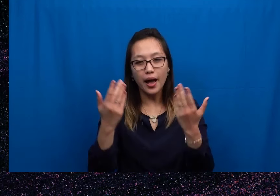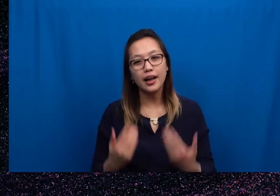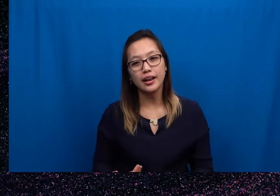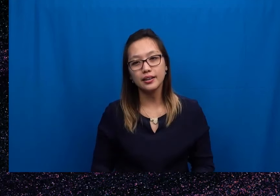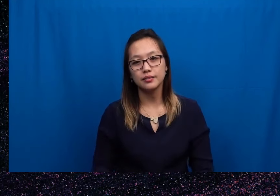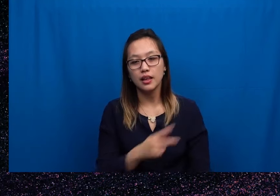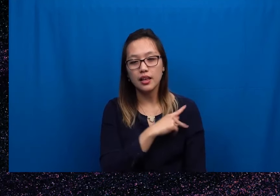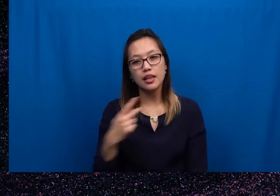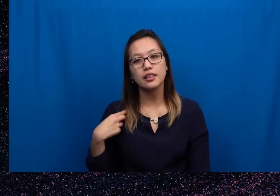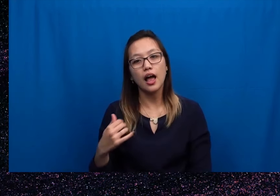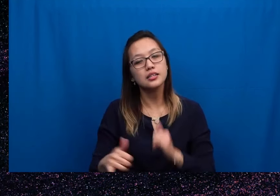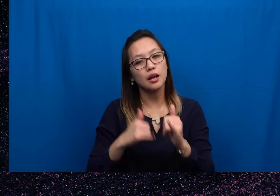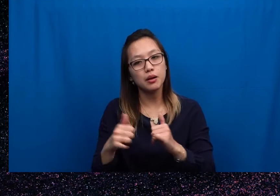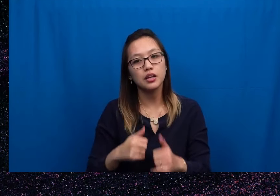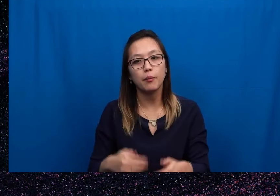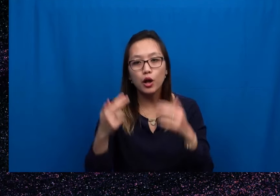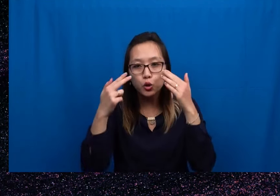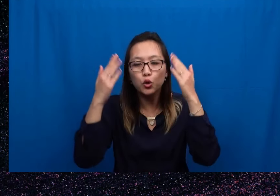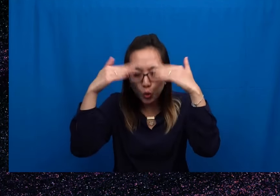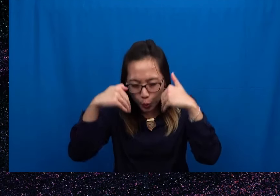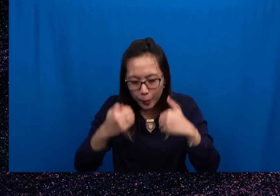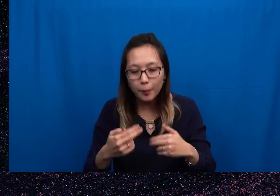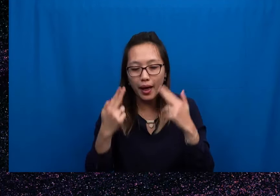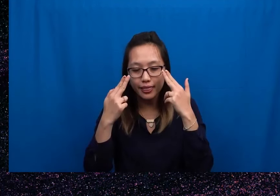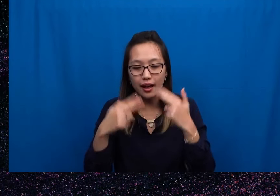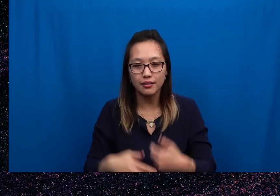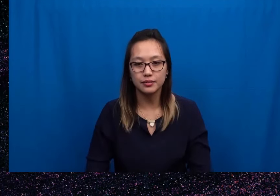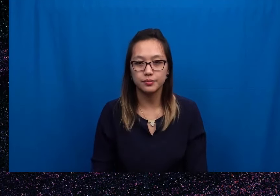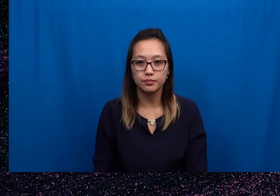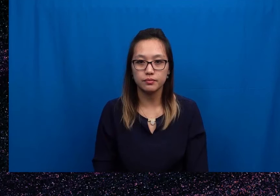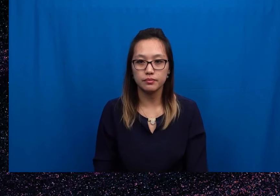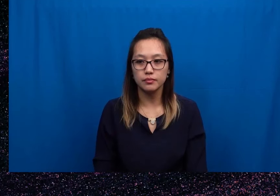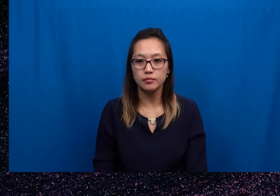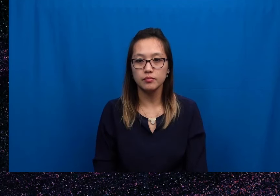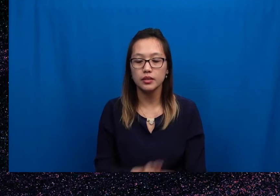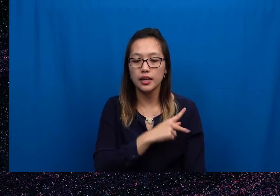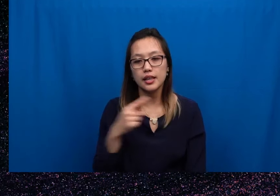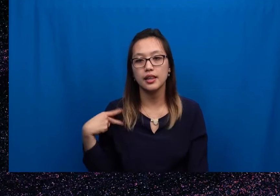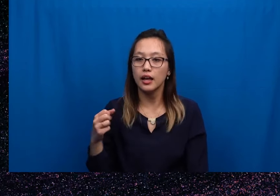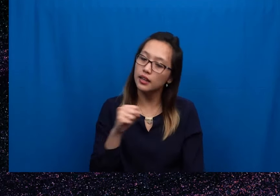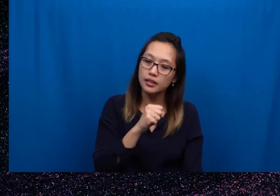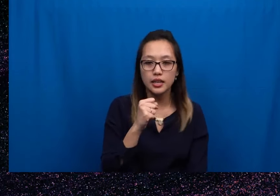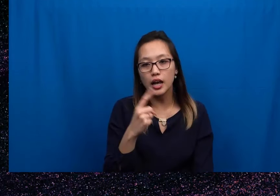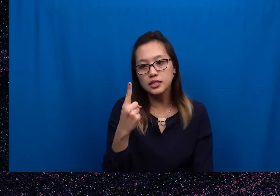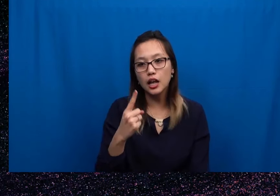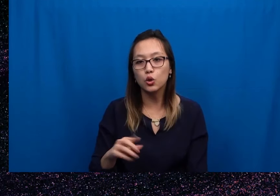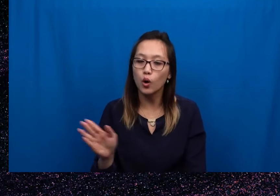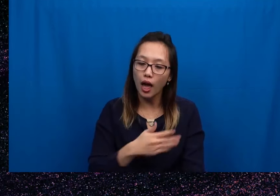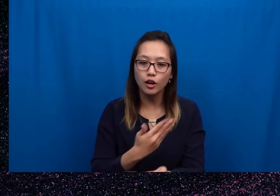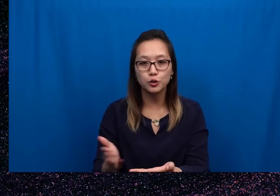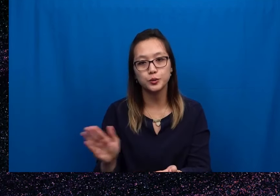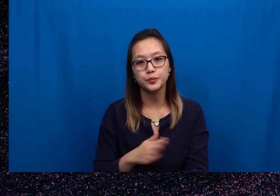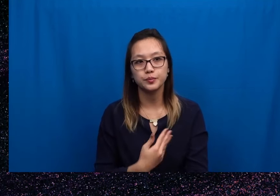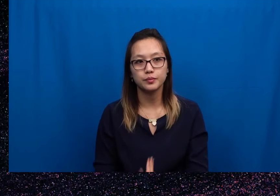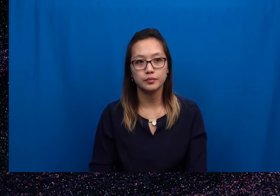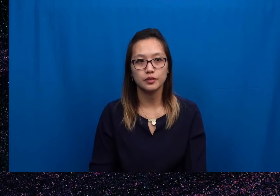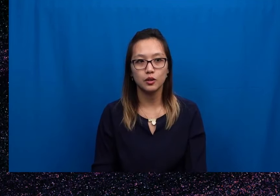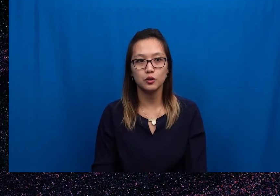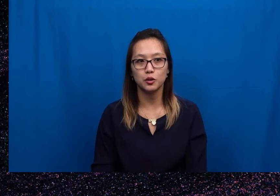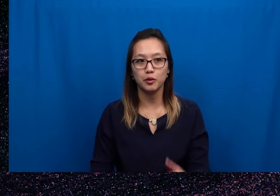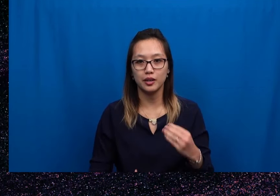bersama-sama memejamkan mata. Kita nyanyikan satu pujian di hadapan Tuhan.